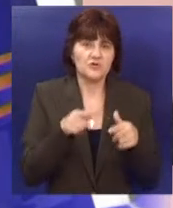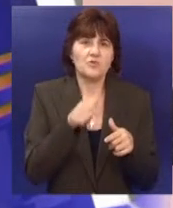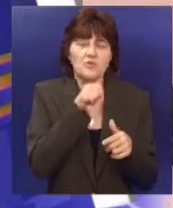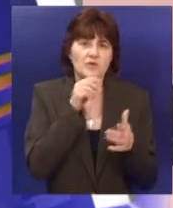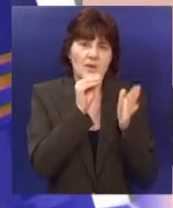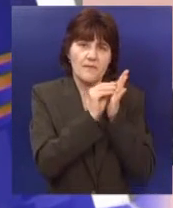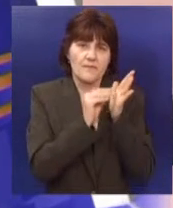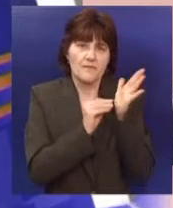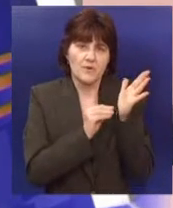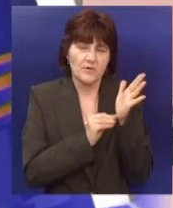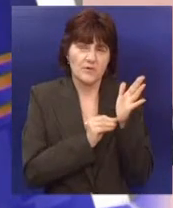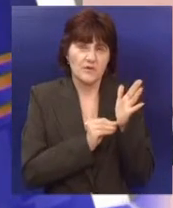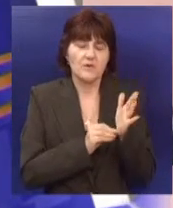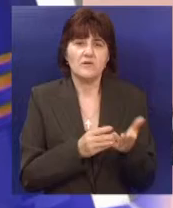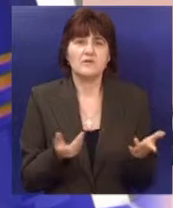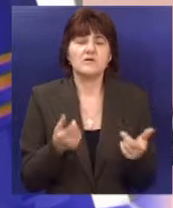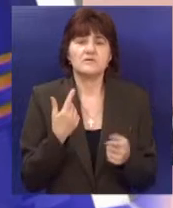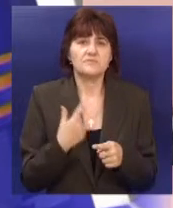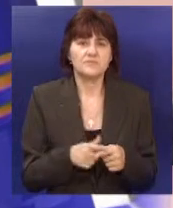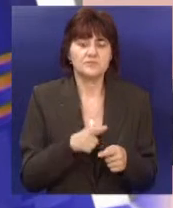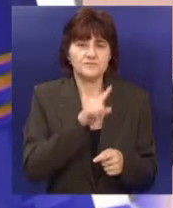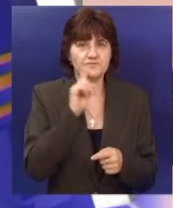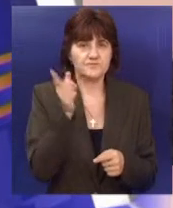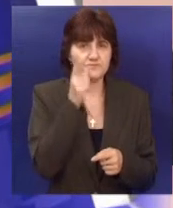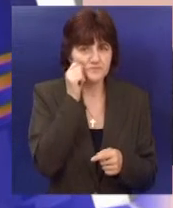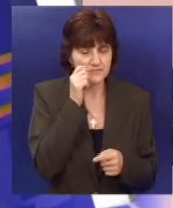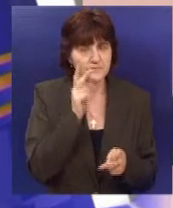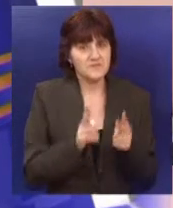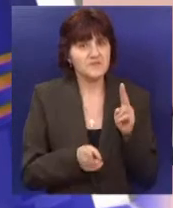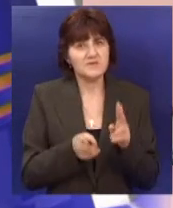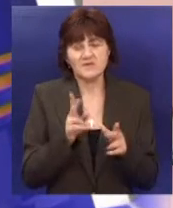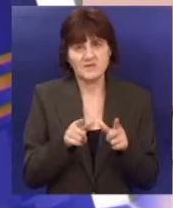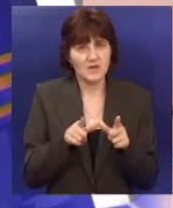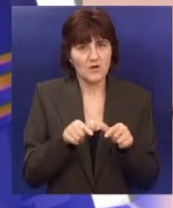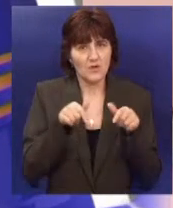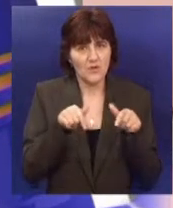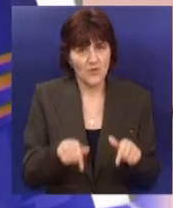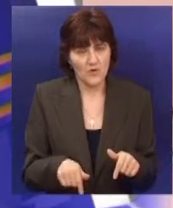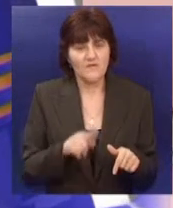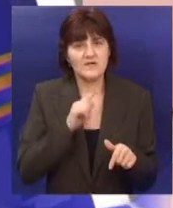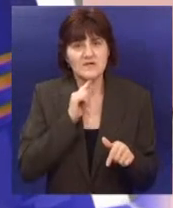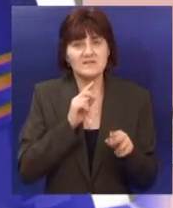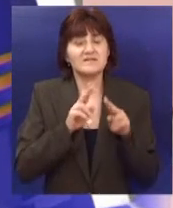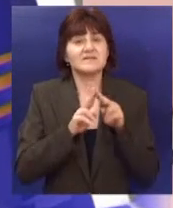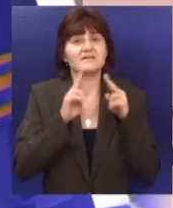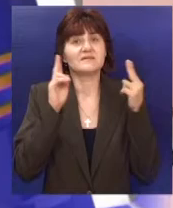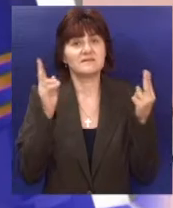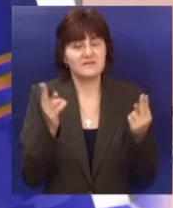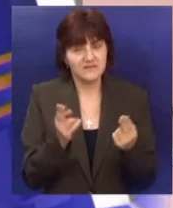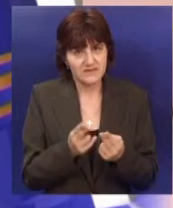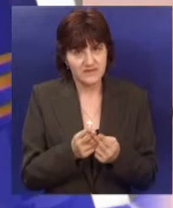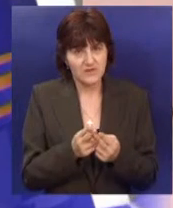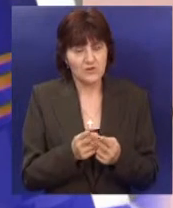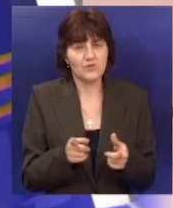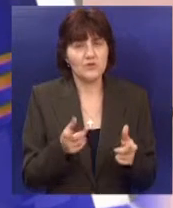istine stoje negde podaci o umiranju i oboljevanju stanovništva, opet kako u našoj zemlji, tako i u celom svetu, upravo